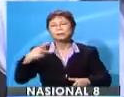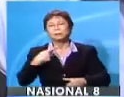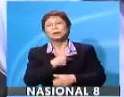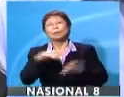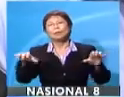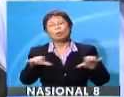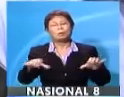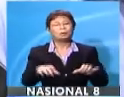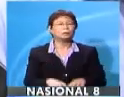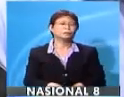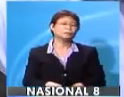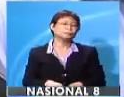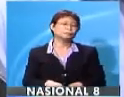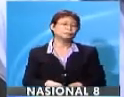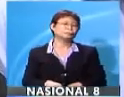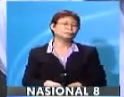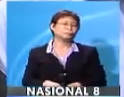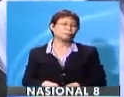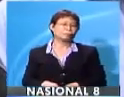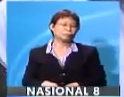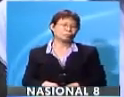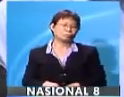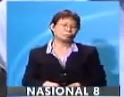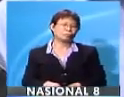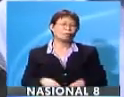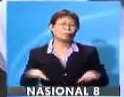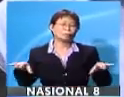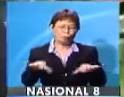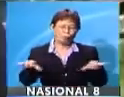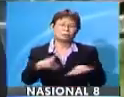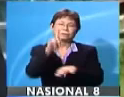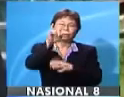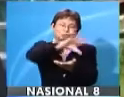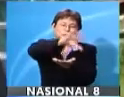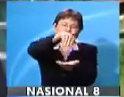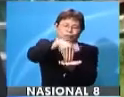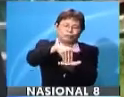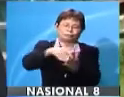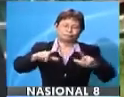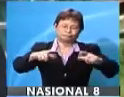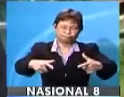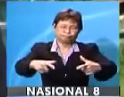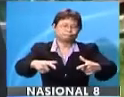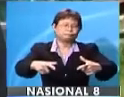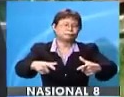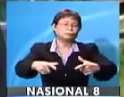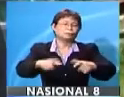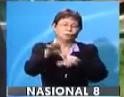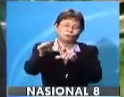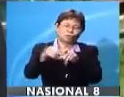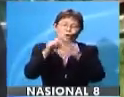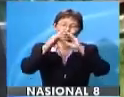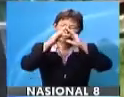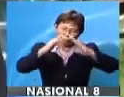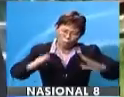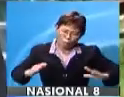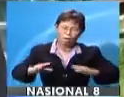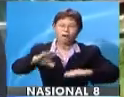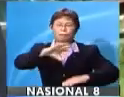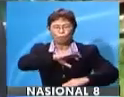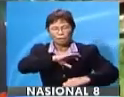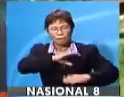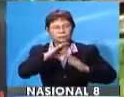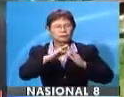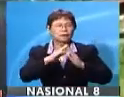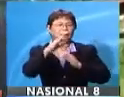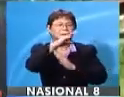bila operasi di sana, mereka akan membuat laporan di satu tempat yang sama. Melibatkan kawasan kediaman anggota, pelit